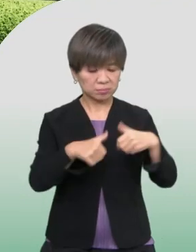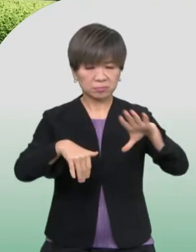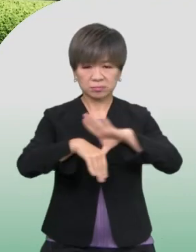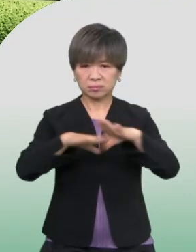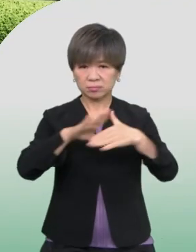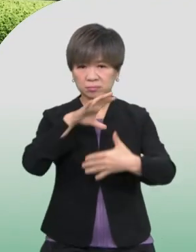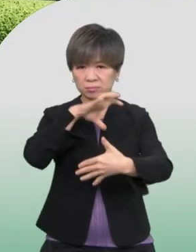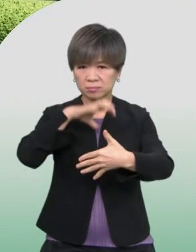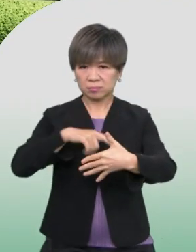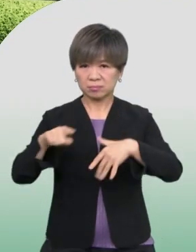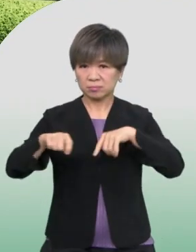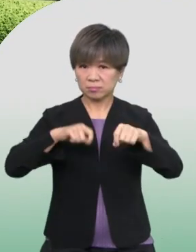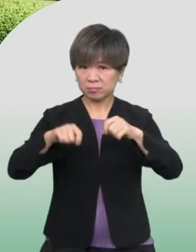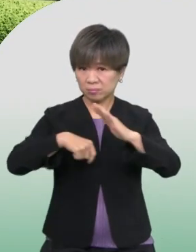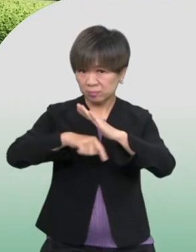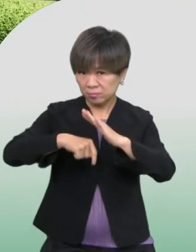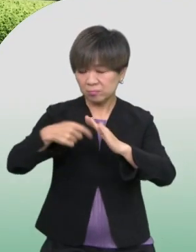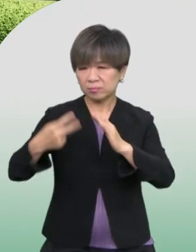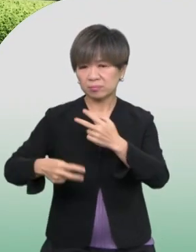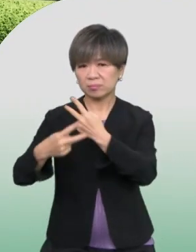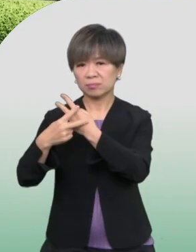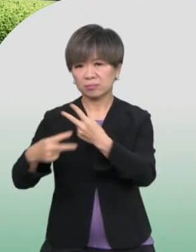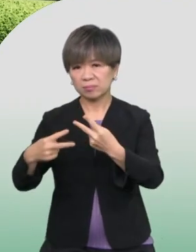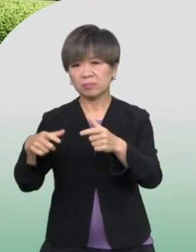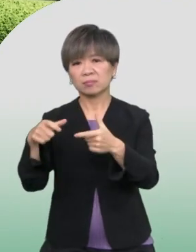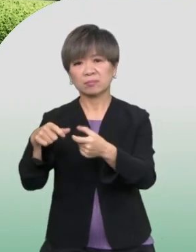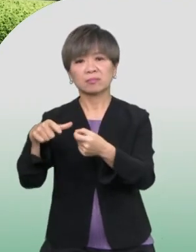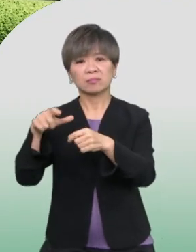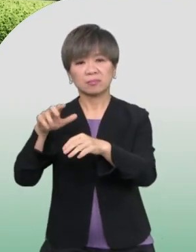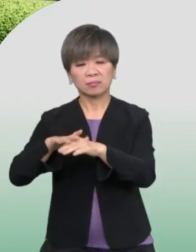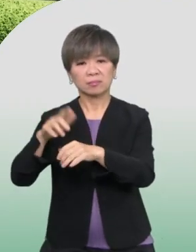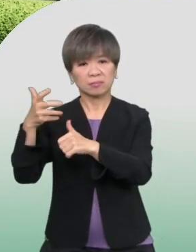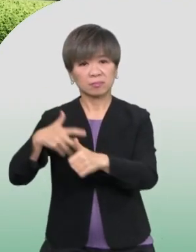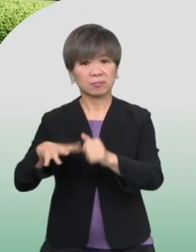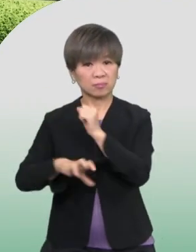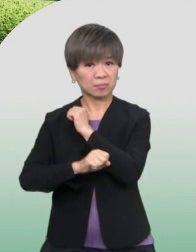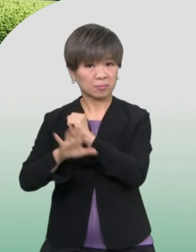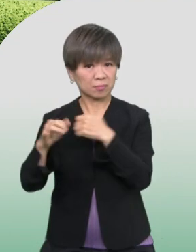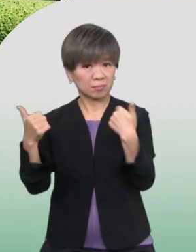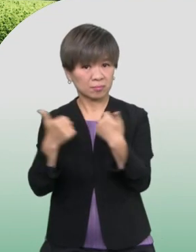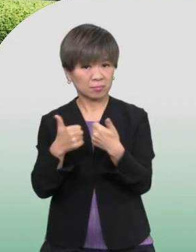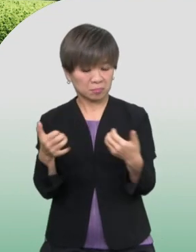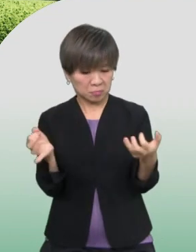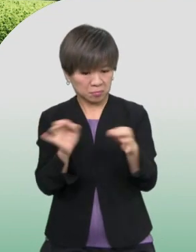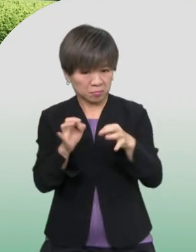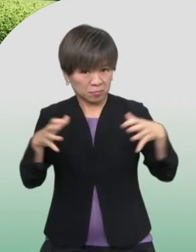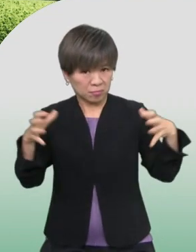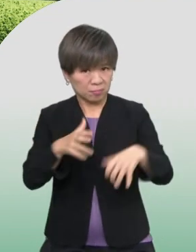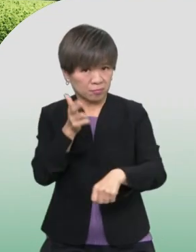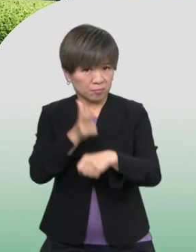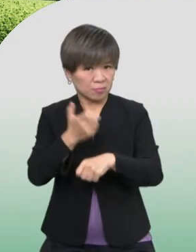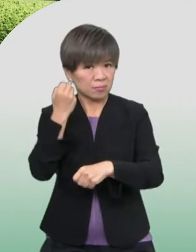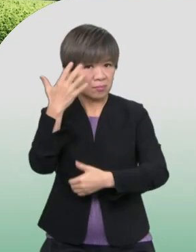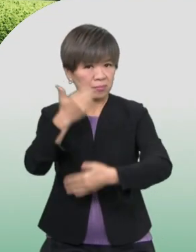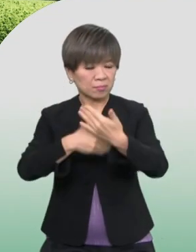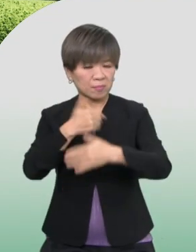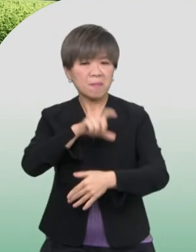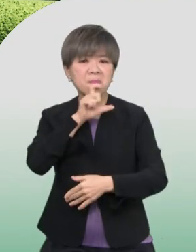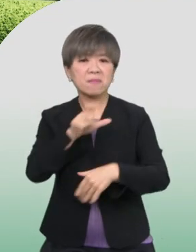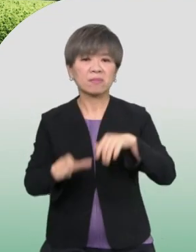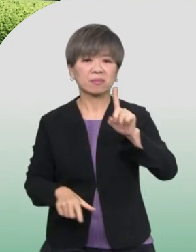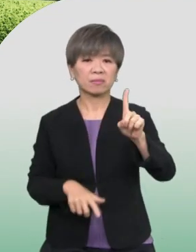由客委会文化内容策展人，还有客家共享传播基金会，向他出自策划的新天